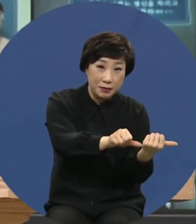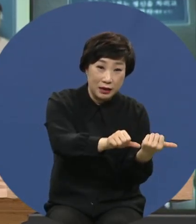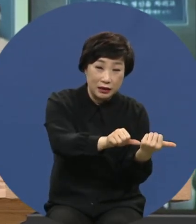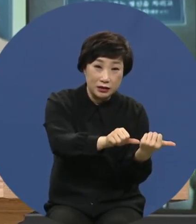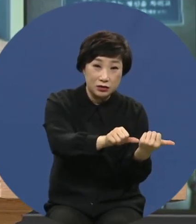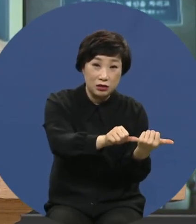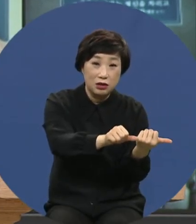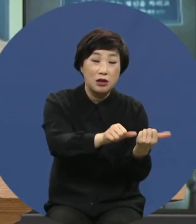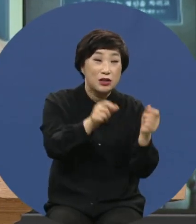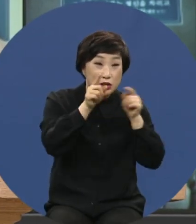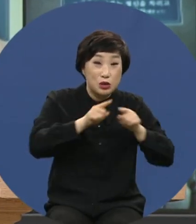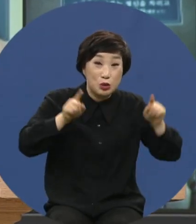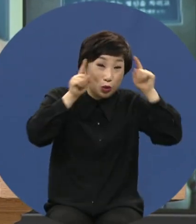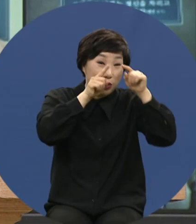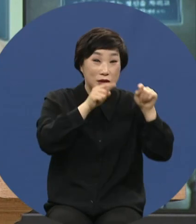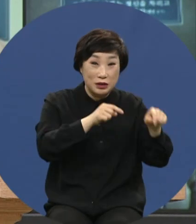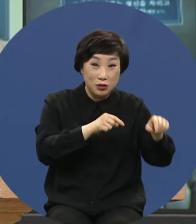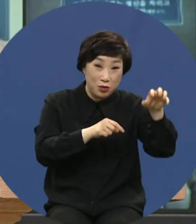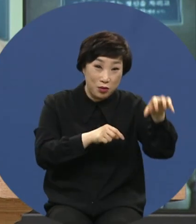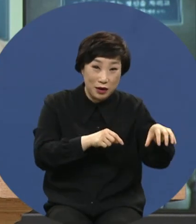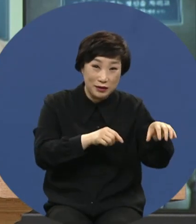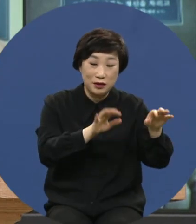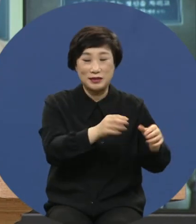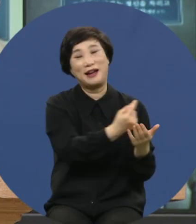사망에서, 지옥에서